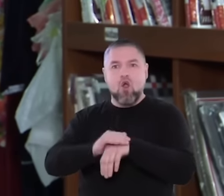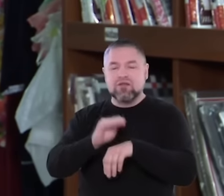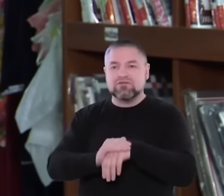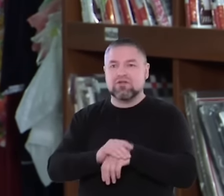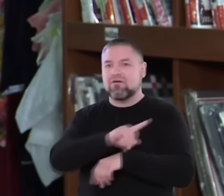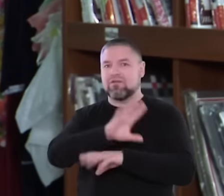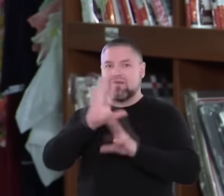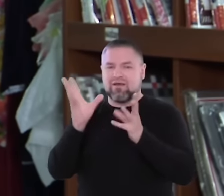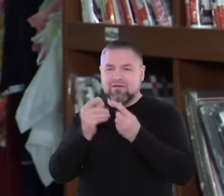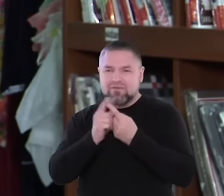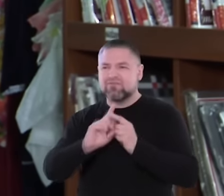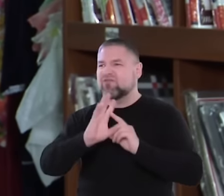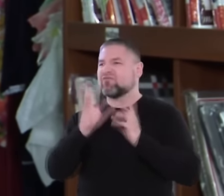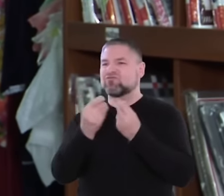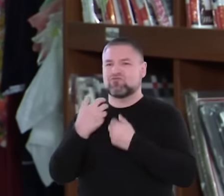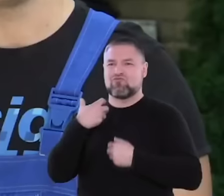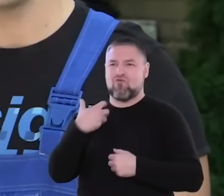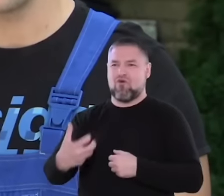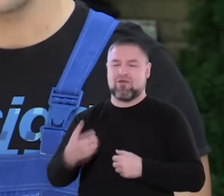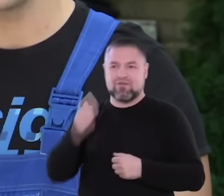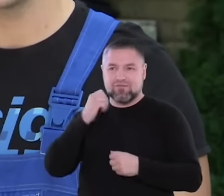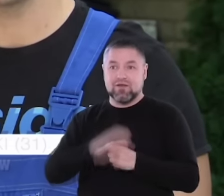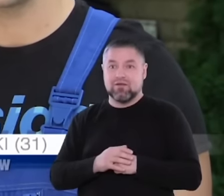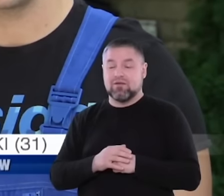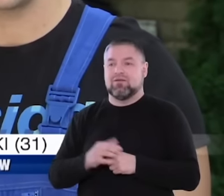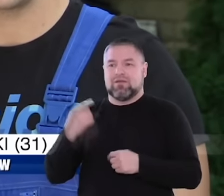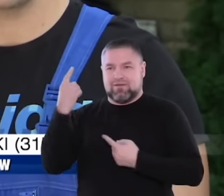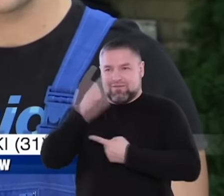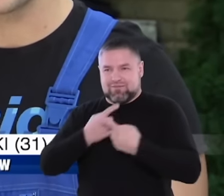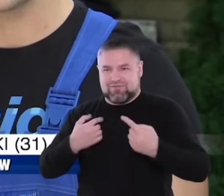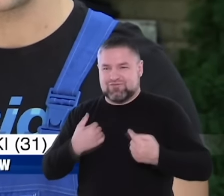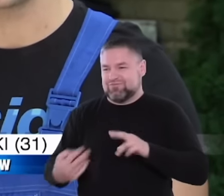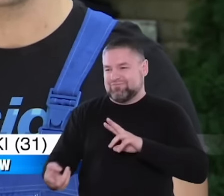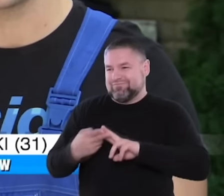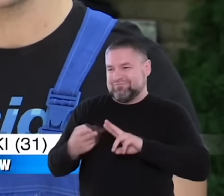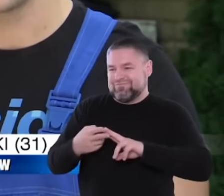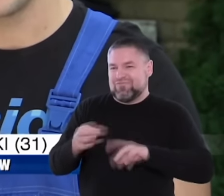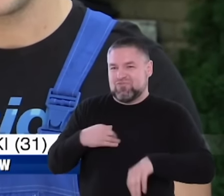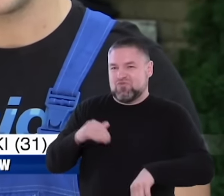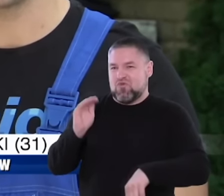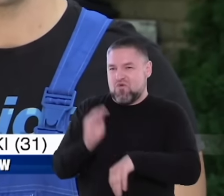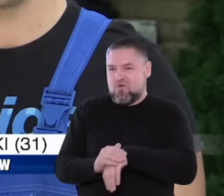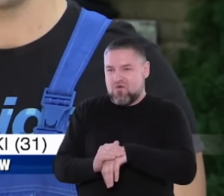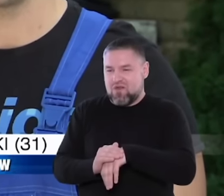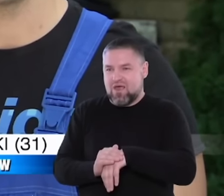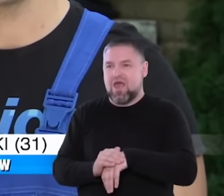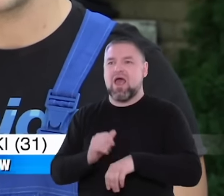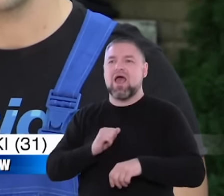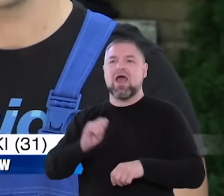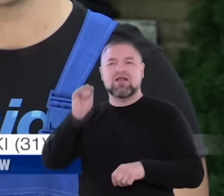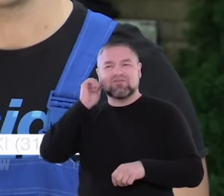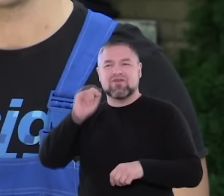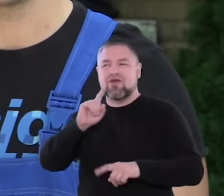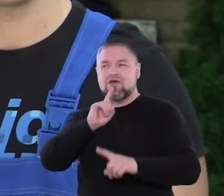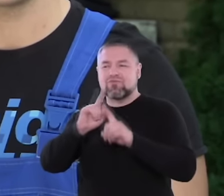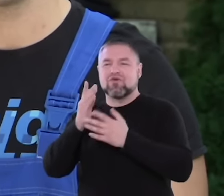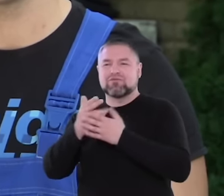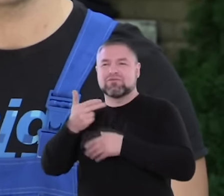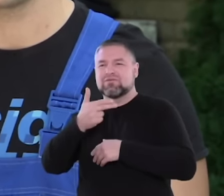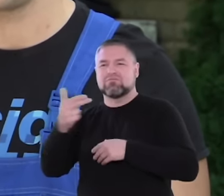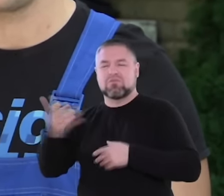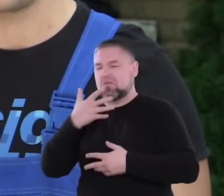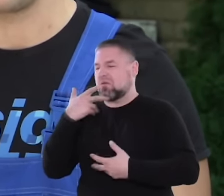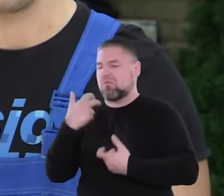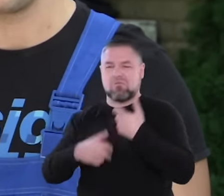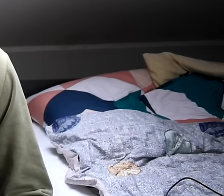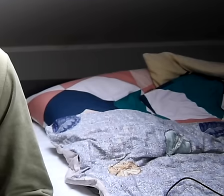One faktycznie wszystkie są bardzo bogate. No, ja myślę, że dogadaliśmy się już z kolegą, nie? A z Martusią już rozmawiałem na ten temat i ona nie ma